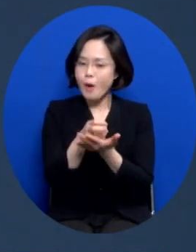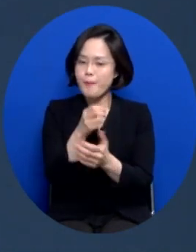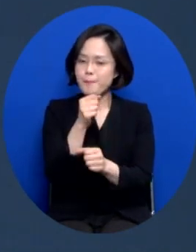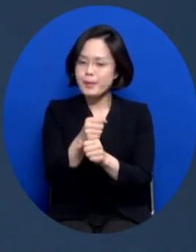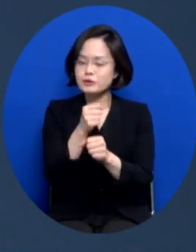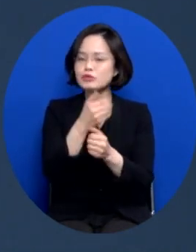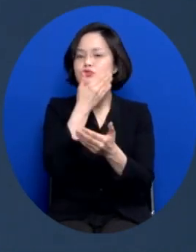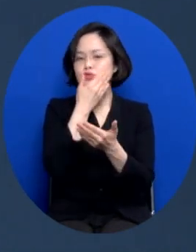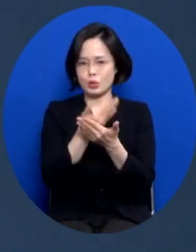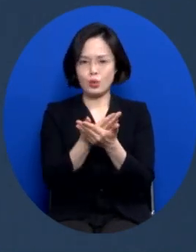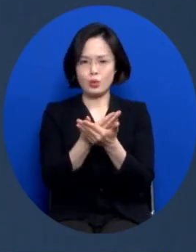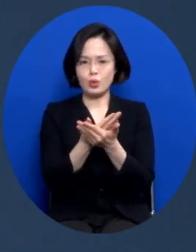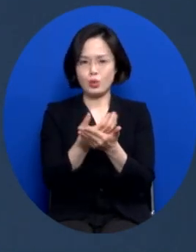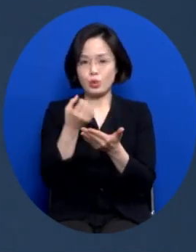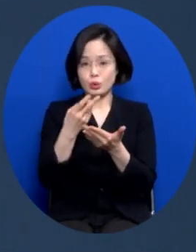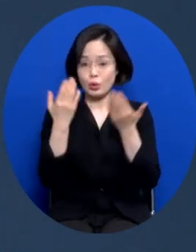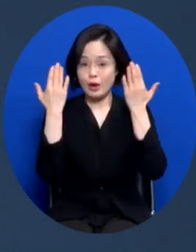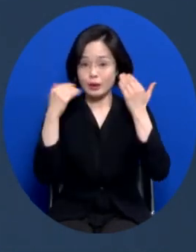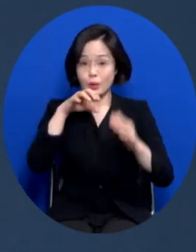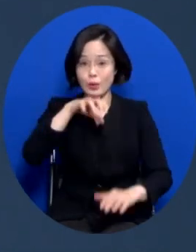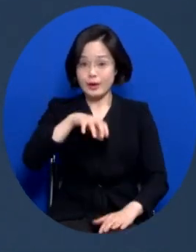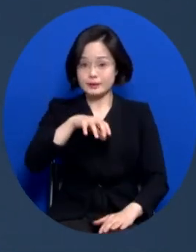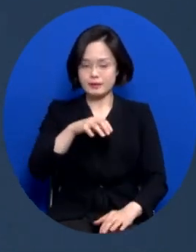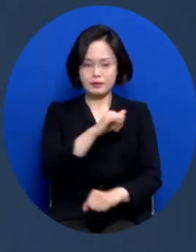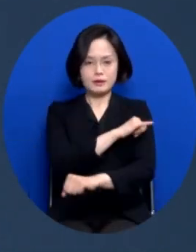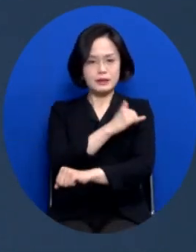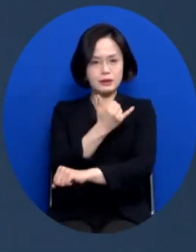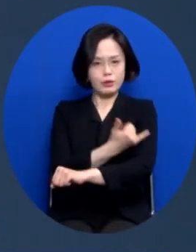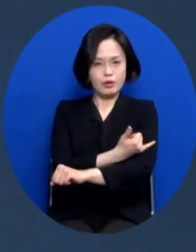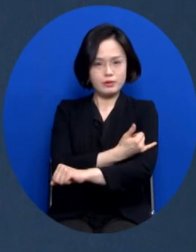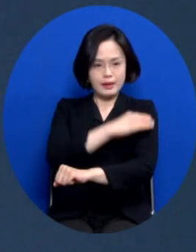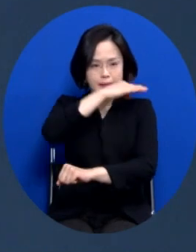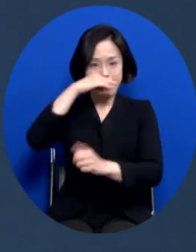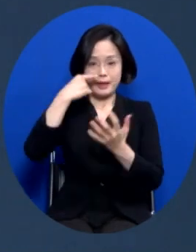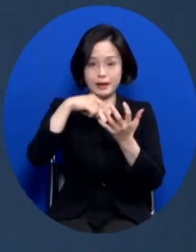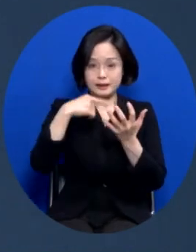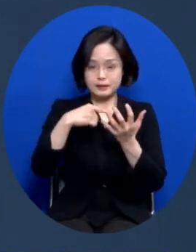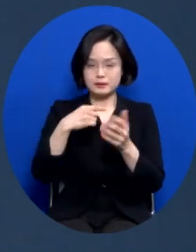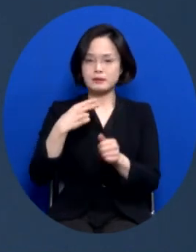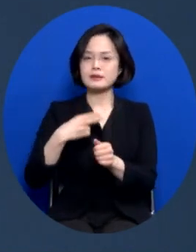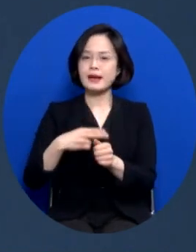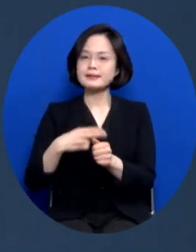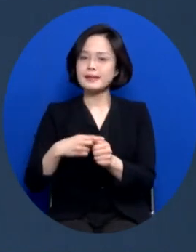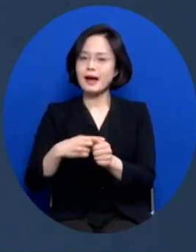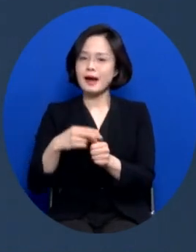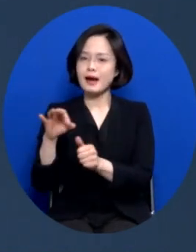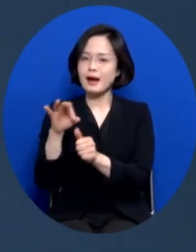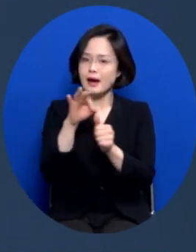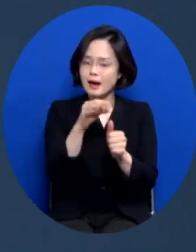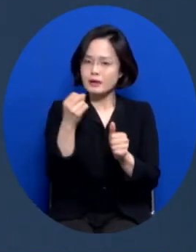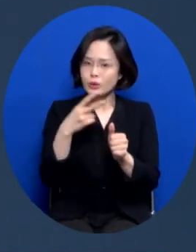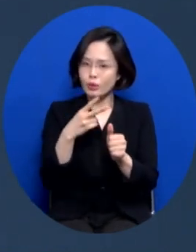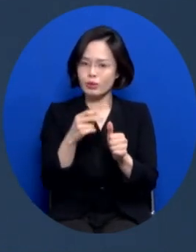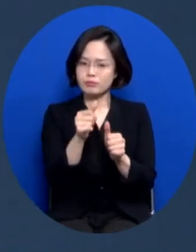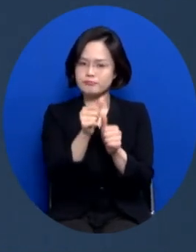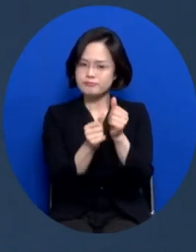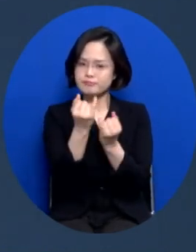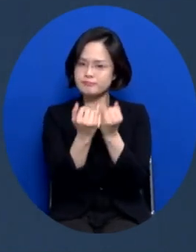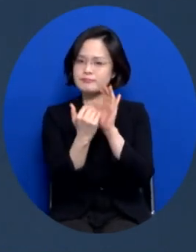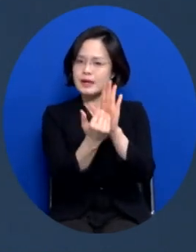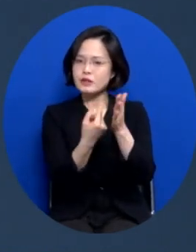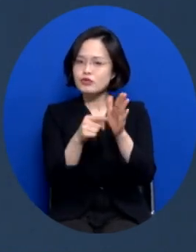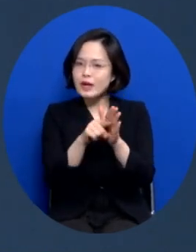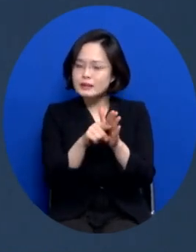교육이나 동성애 교육과 관련된 강좌를 개설하도록 저희들이 권고할 방침입니다